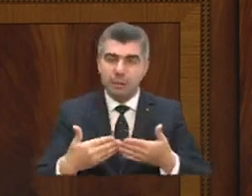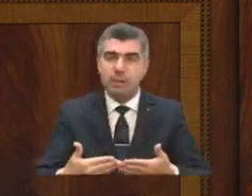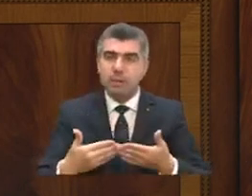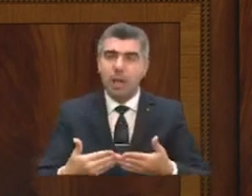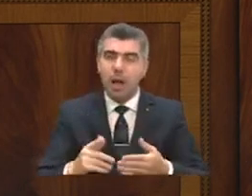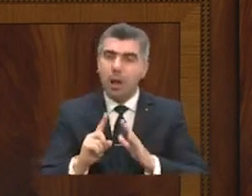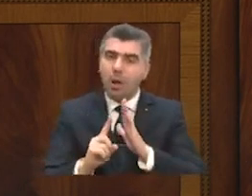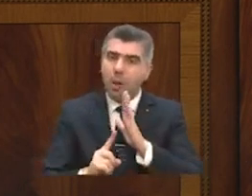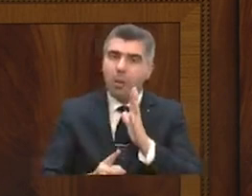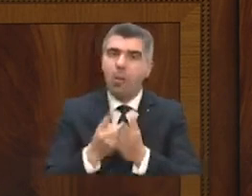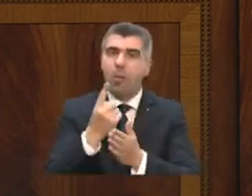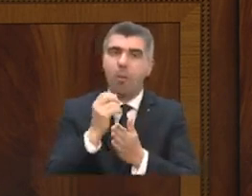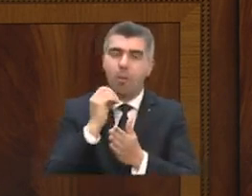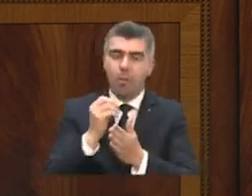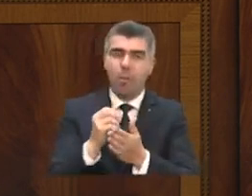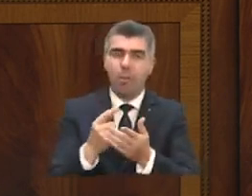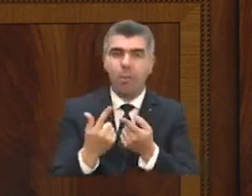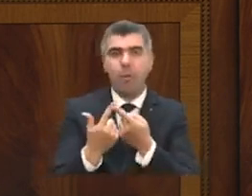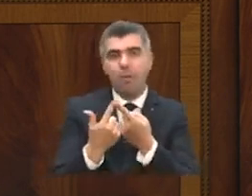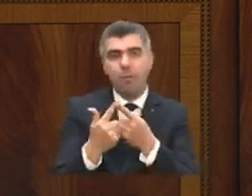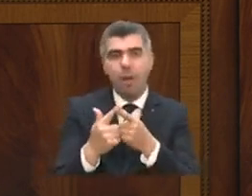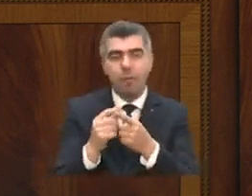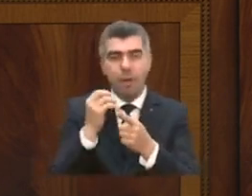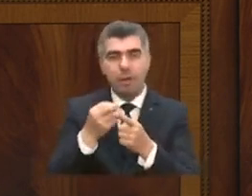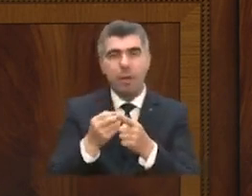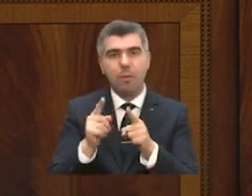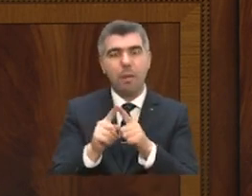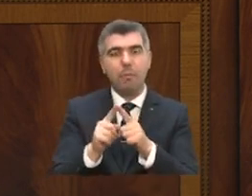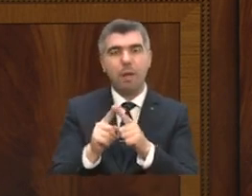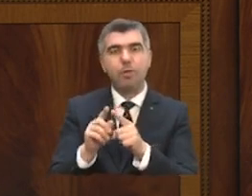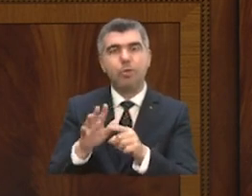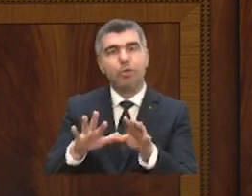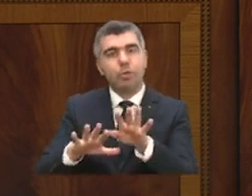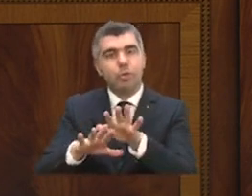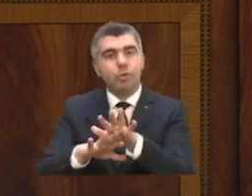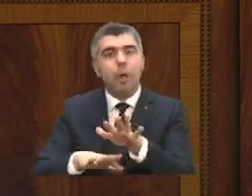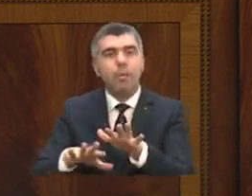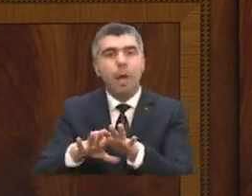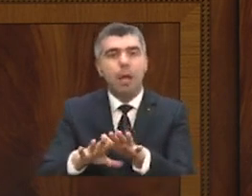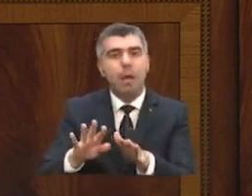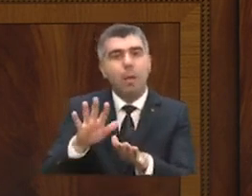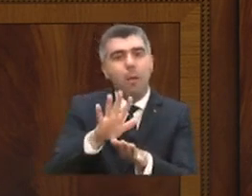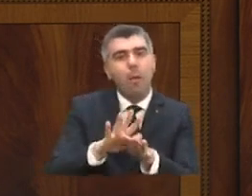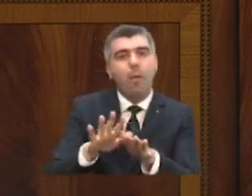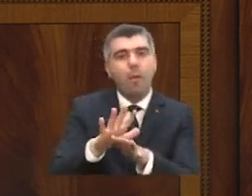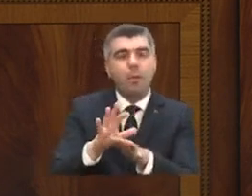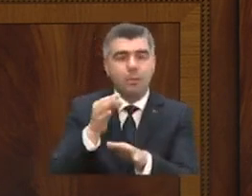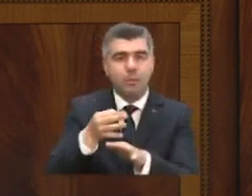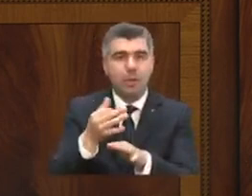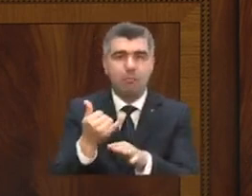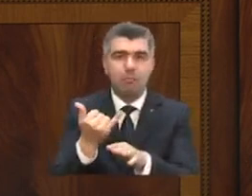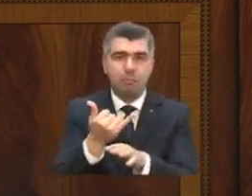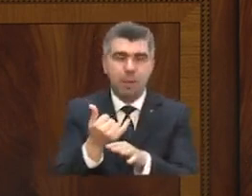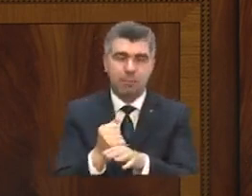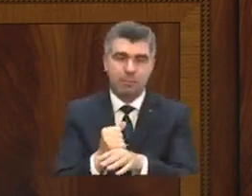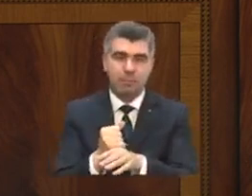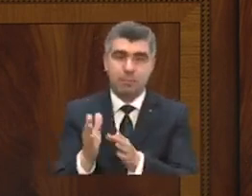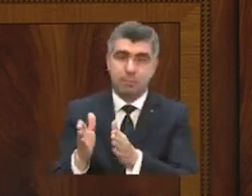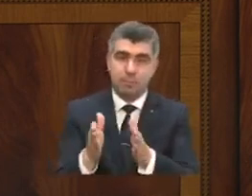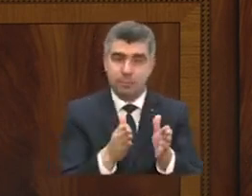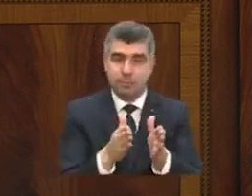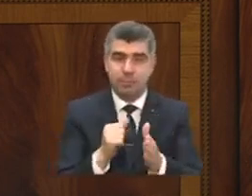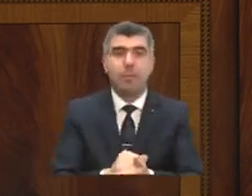الاستثنائي وبلورة الخيارات الاجتماعية التي تتماشى مع الأولويات الاجتماعية. حضرات السيدات